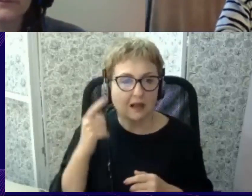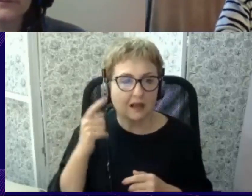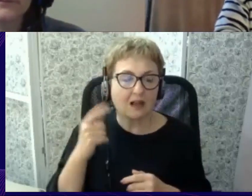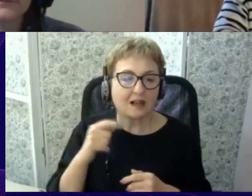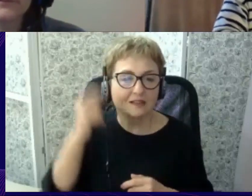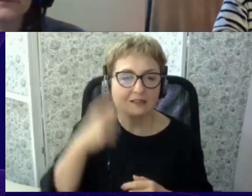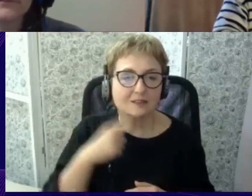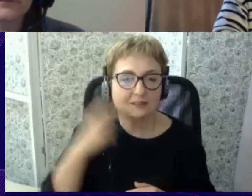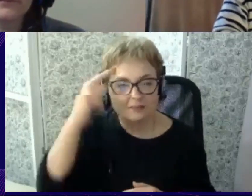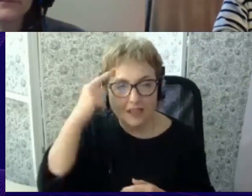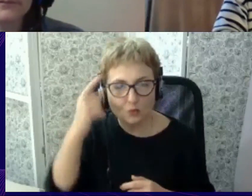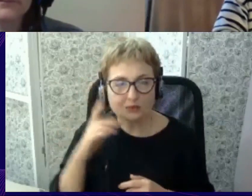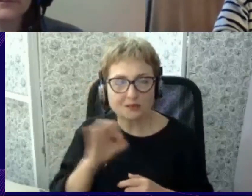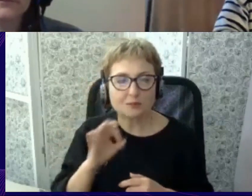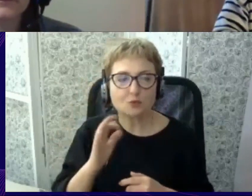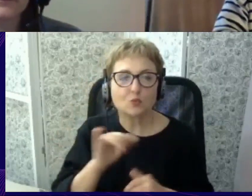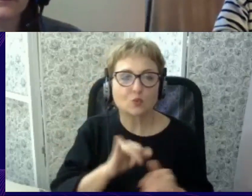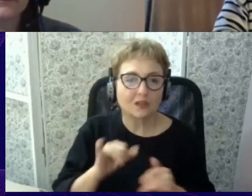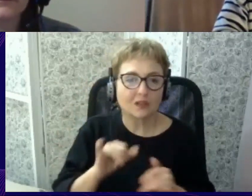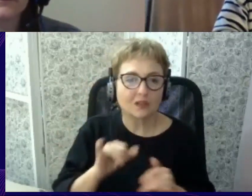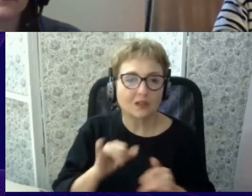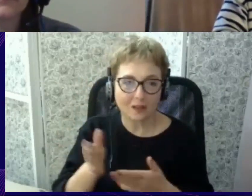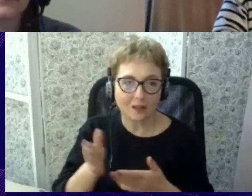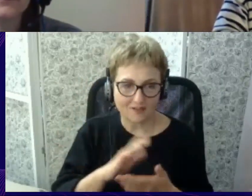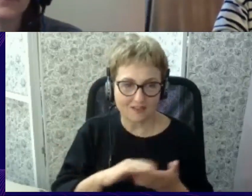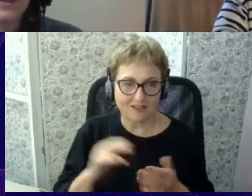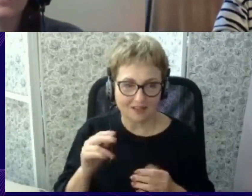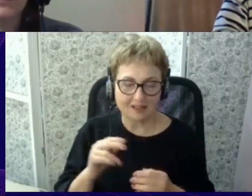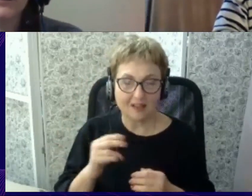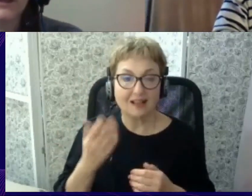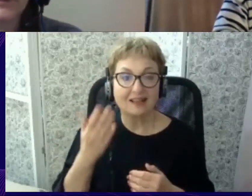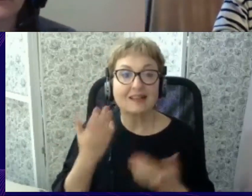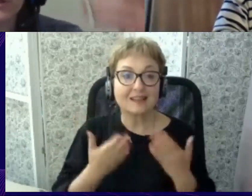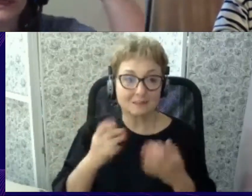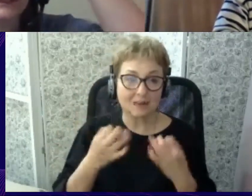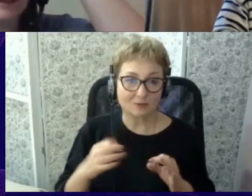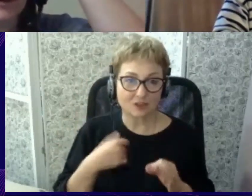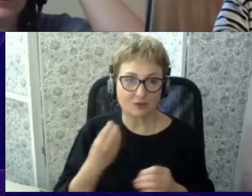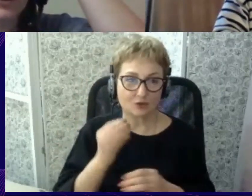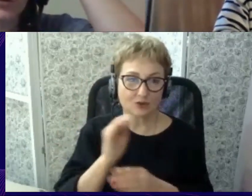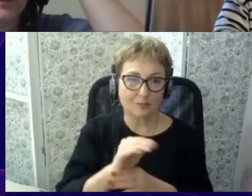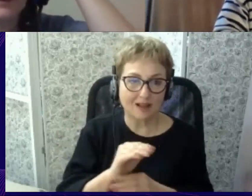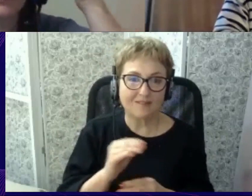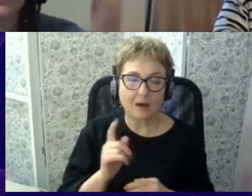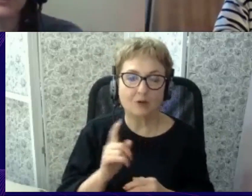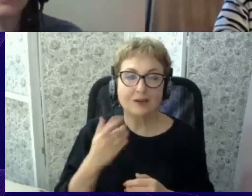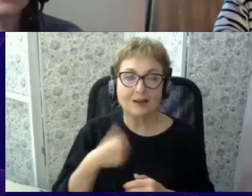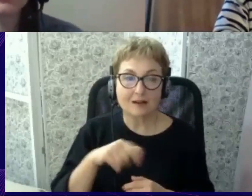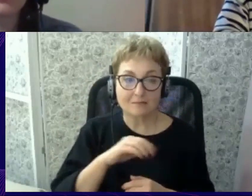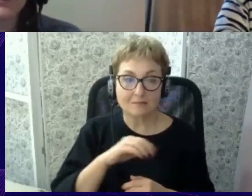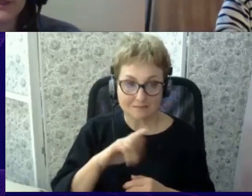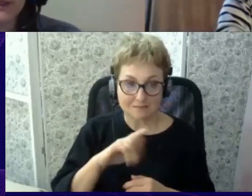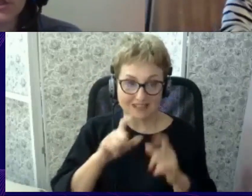вопросом поступления уже, да, то есть будут думать, куда направиться. Да, да, если позволите, я тогда добавлю еще какой момент. Вот